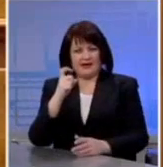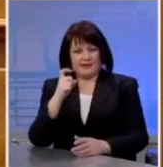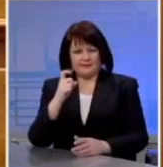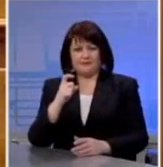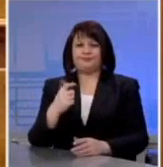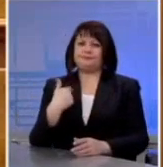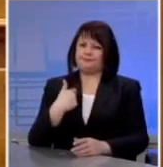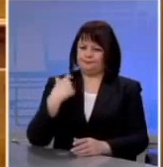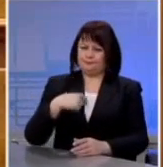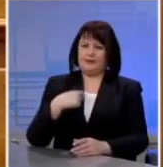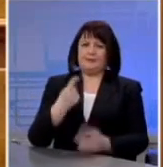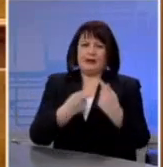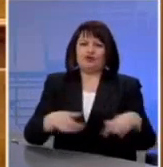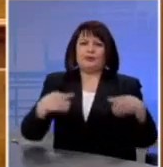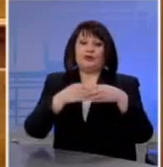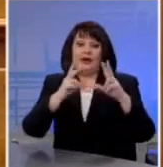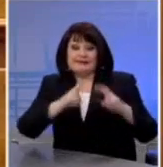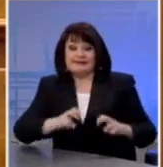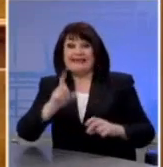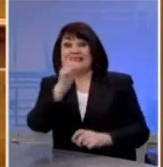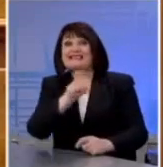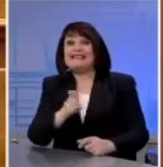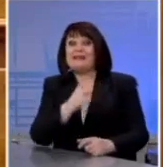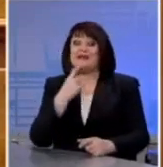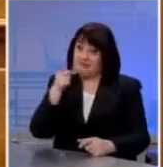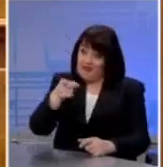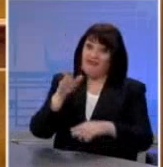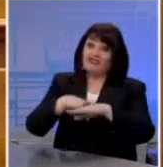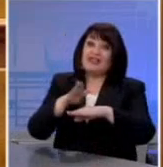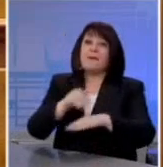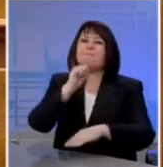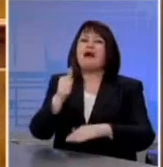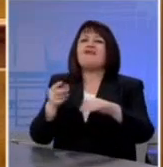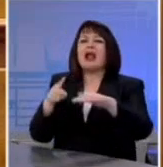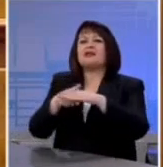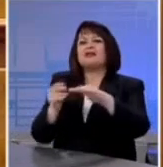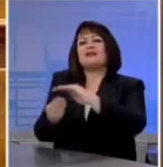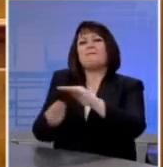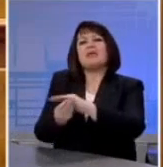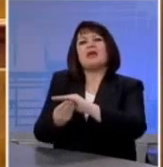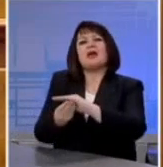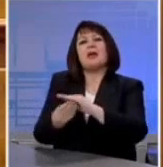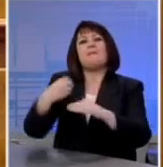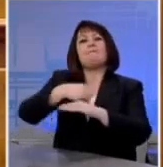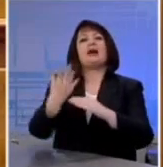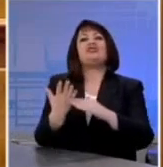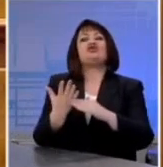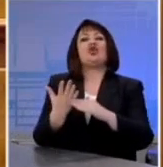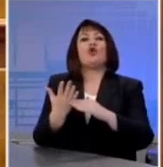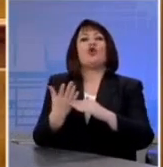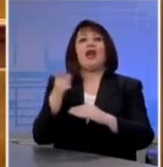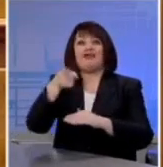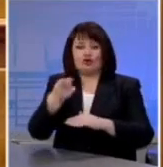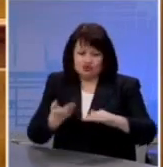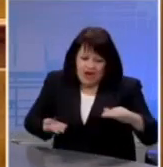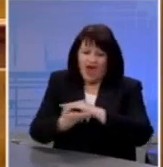της Εξεταστικής Επιτροπής για τη Siemens και αναφέρθηκα σε στοιχεία εναντίον του για τα μαύρα ταμεία του Πασόκ, μου έκανε αγωγή για να σταματήσω και αυτός αγωγή.